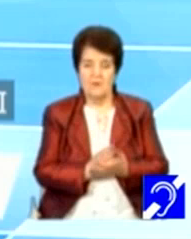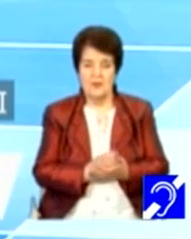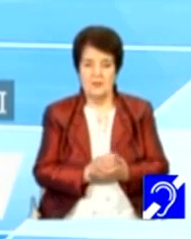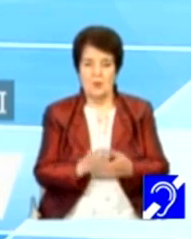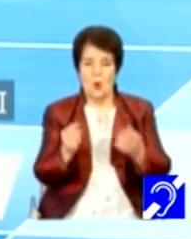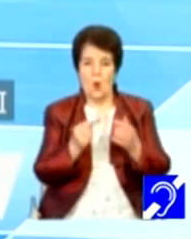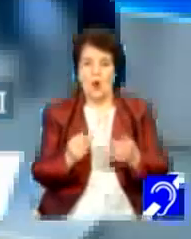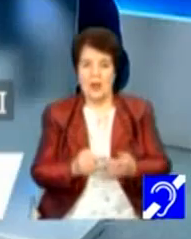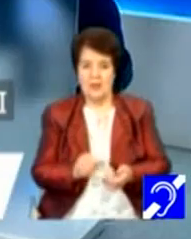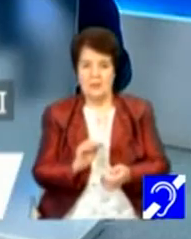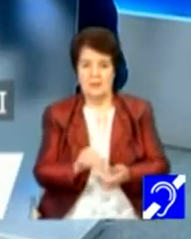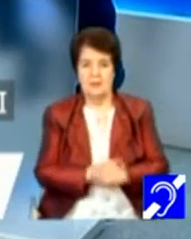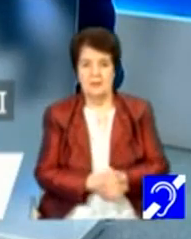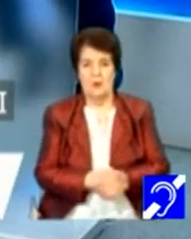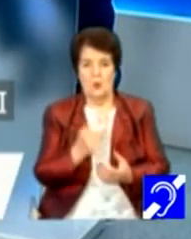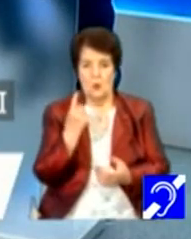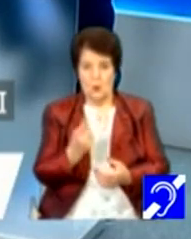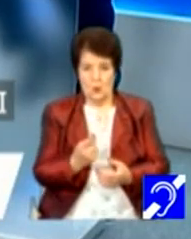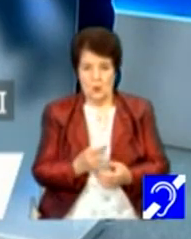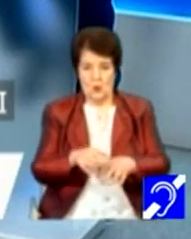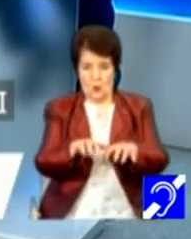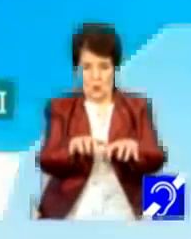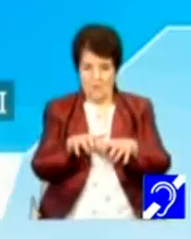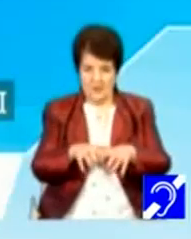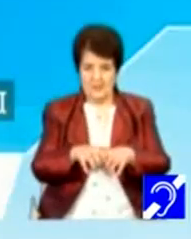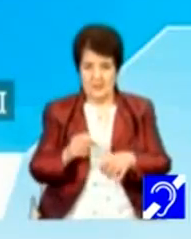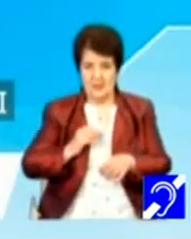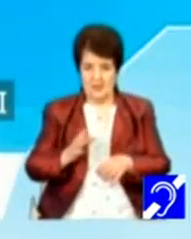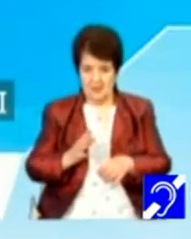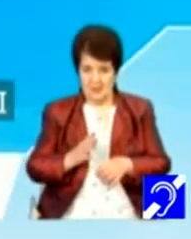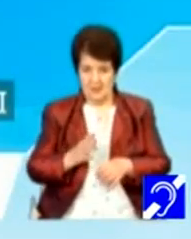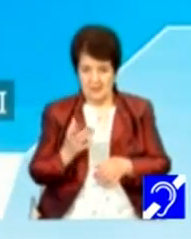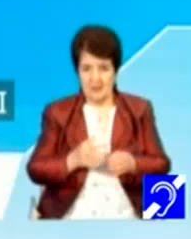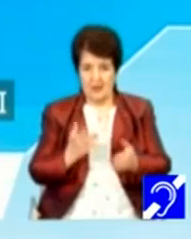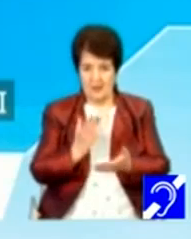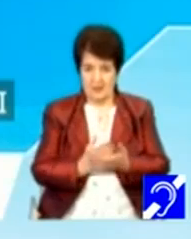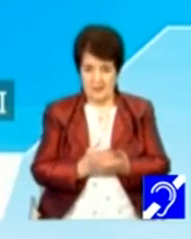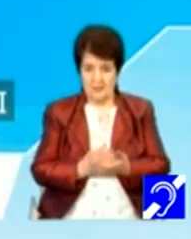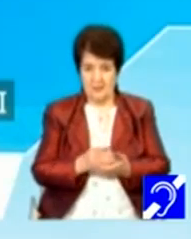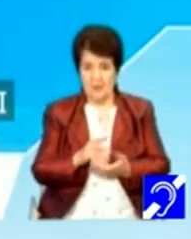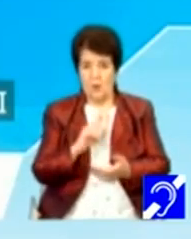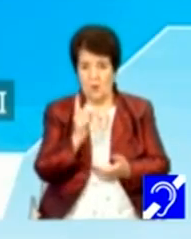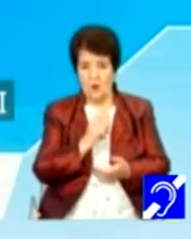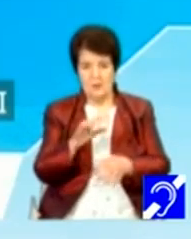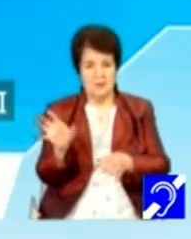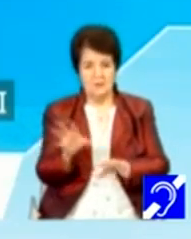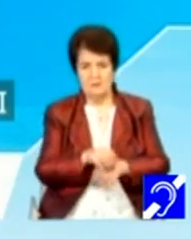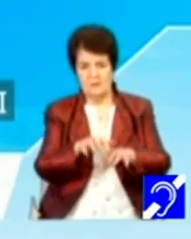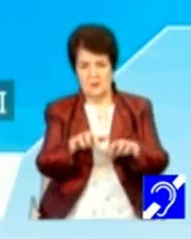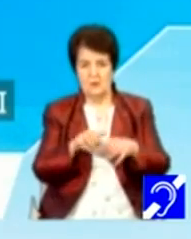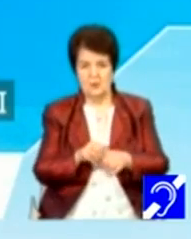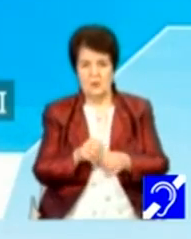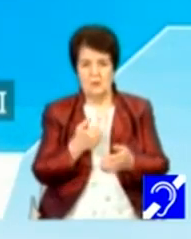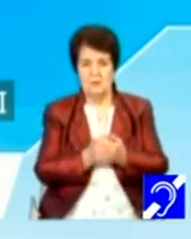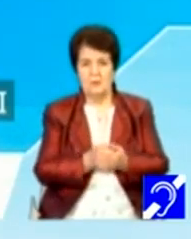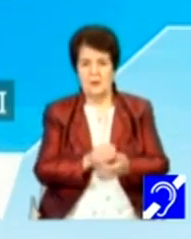procedați concret? 1. Confiscarea extinsă. În cazul în care un funcționar public este prins cu un act de corupție, se confiscă tot ce are el și toate rudele lui